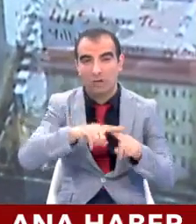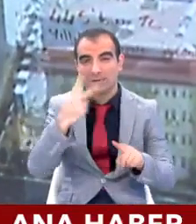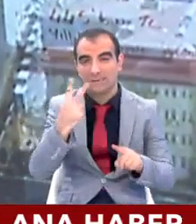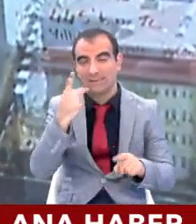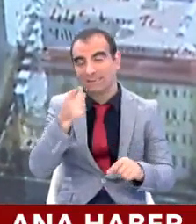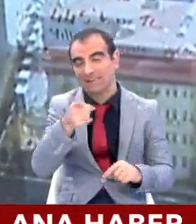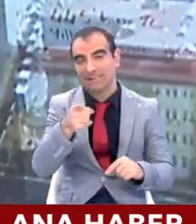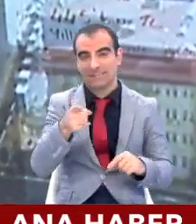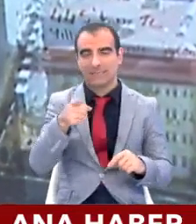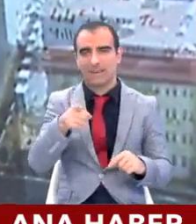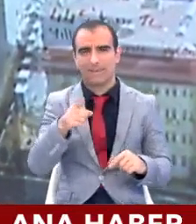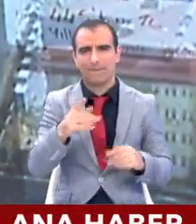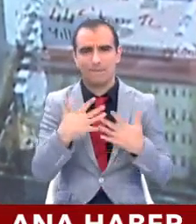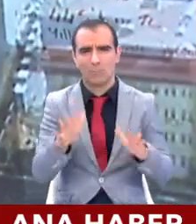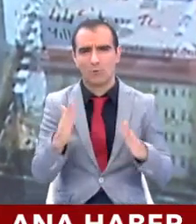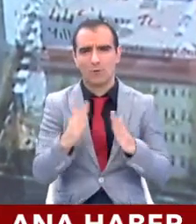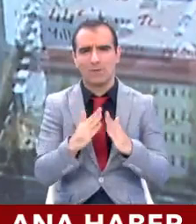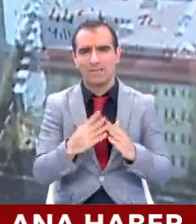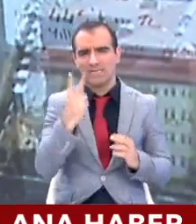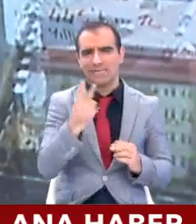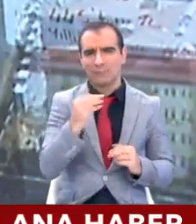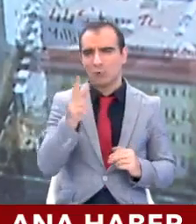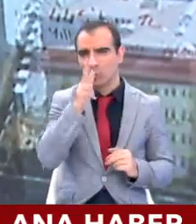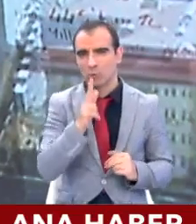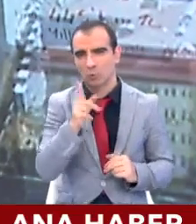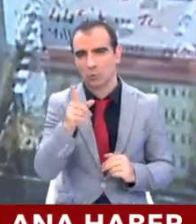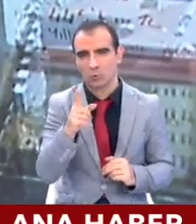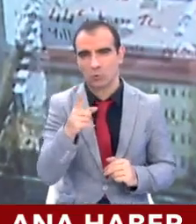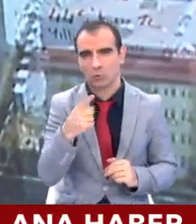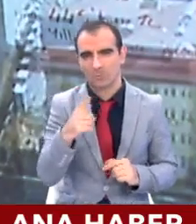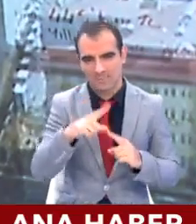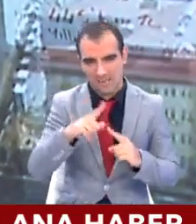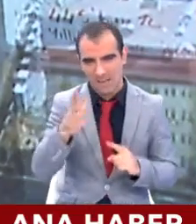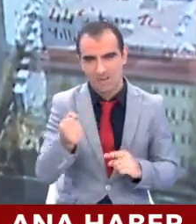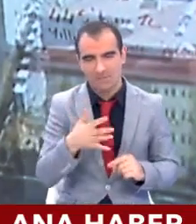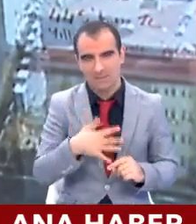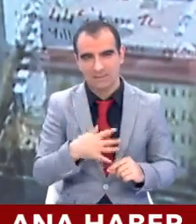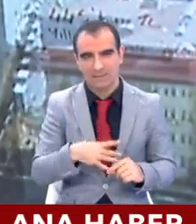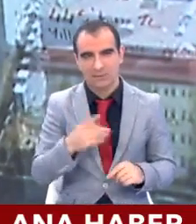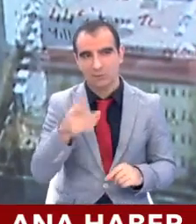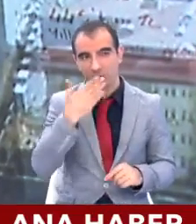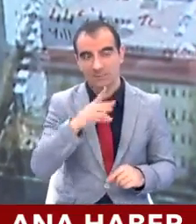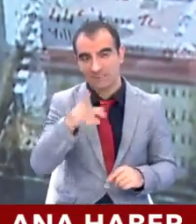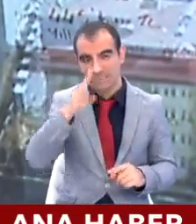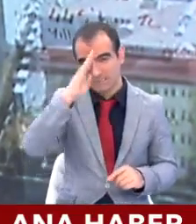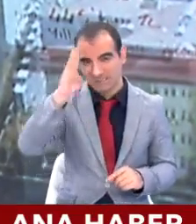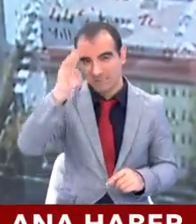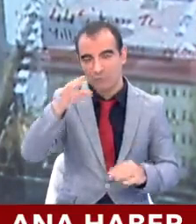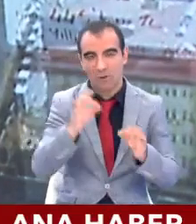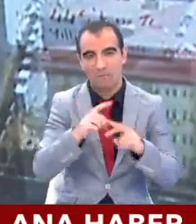450 metrekarelik villayı 7 milyon 395.000 TL'ye mi almak istersiniz yoksa İstanbul'dan